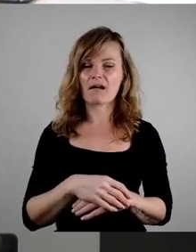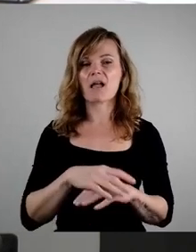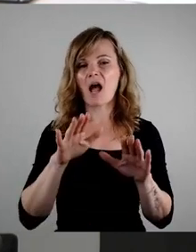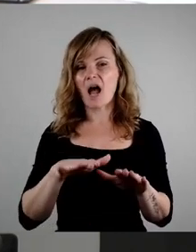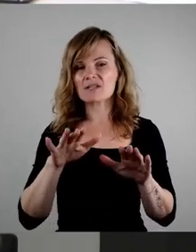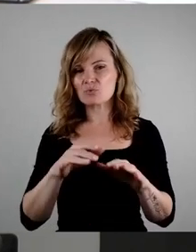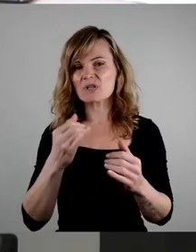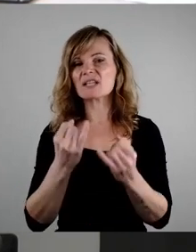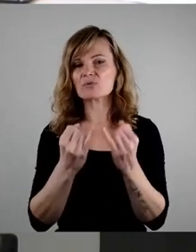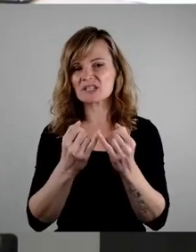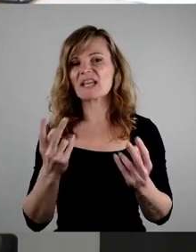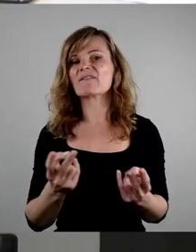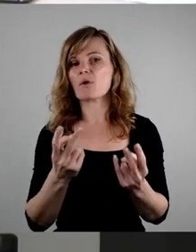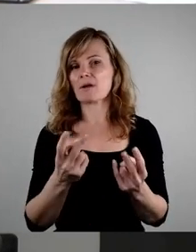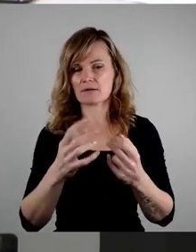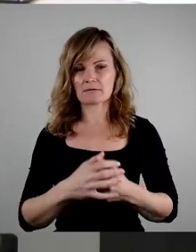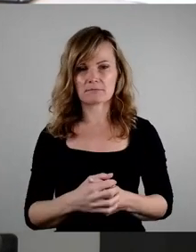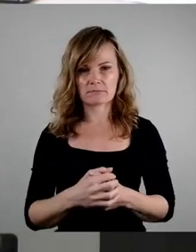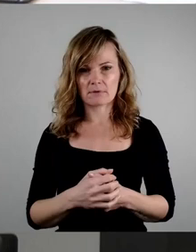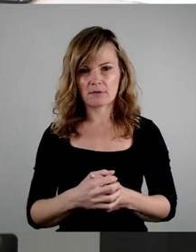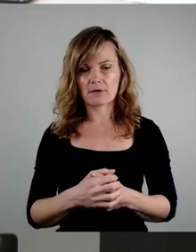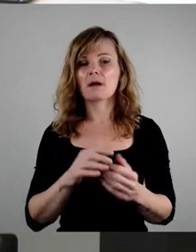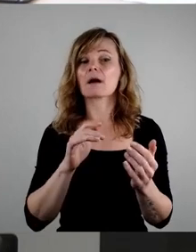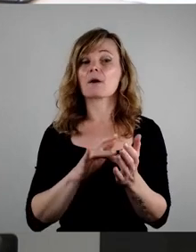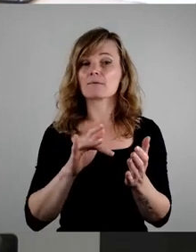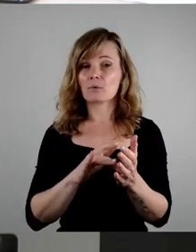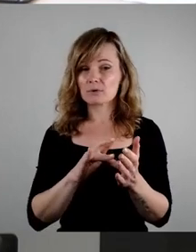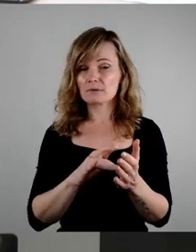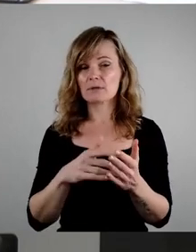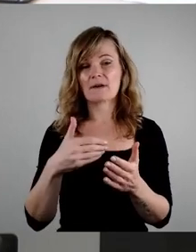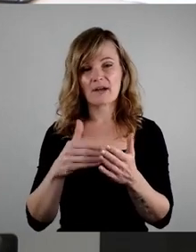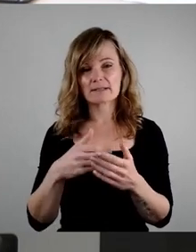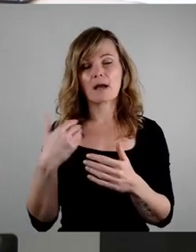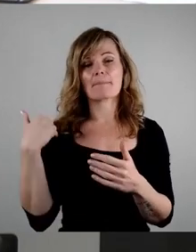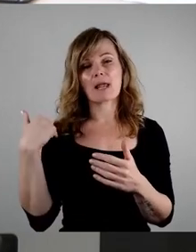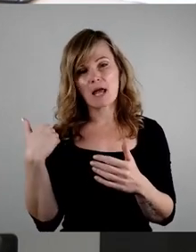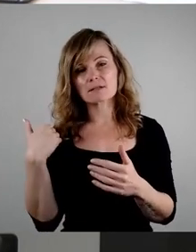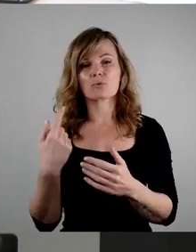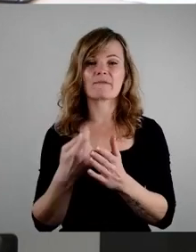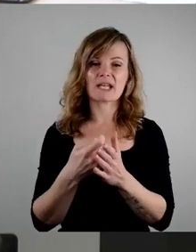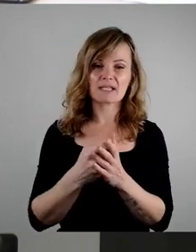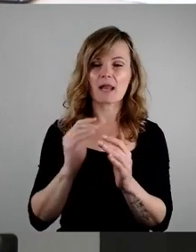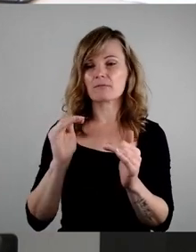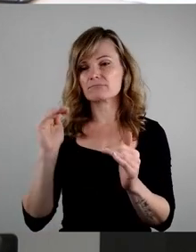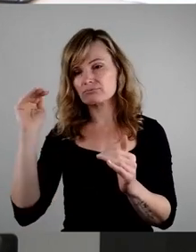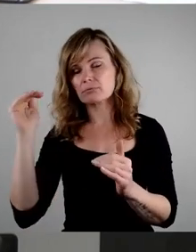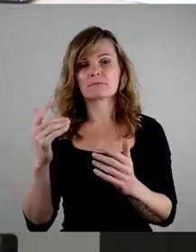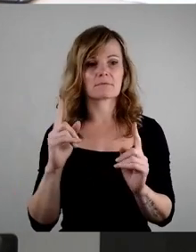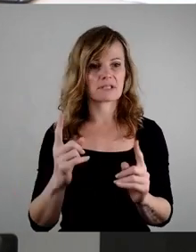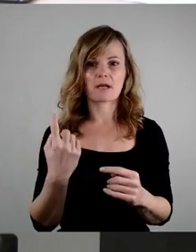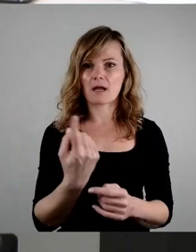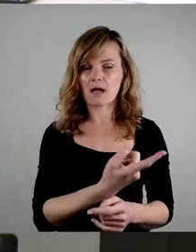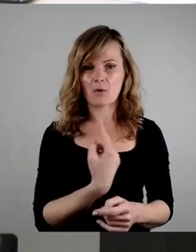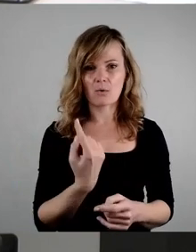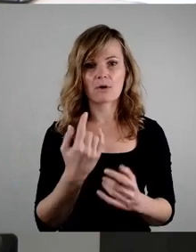fördern. Aufgrund weiter wachsender finanzieller Belastung, was wir ja jeden Tag hier von seitens des